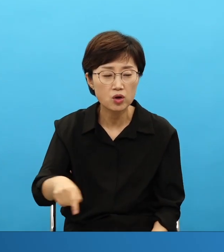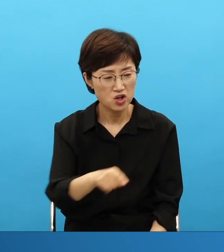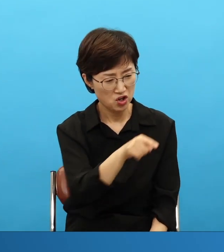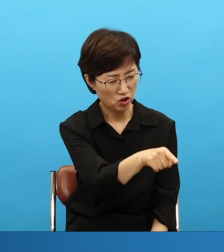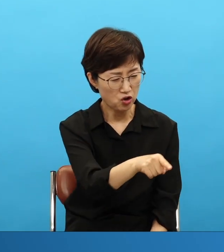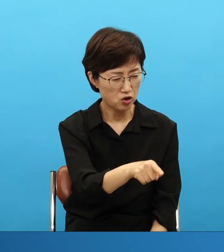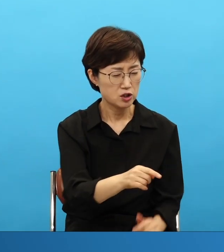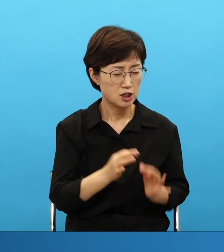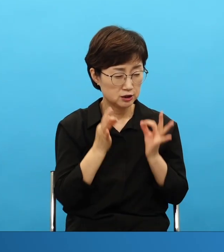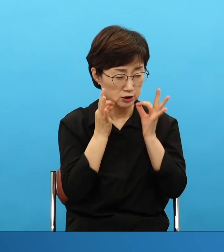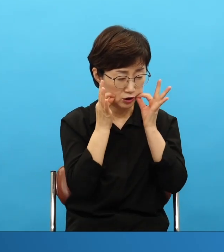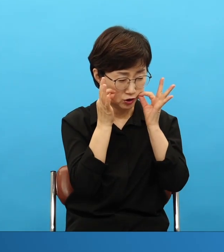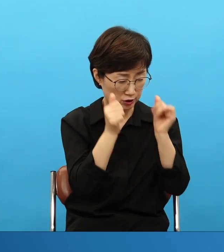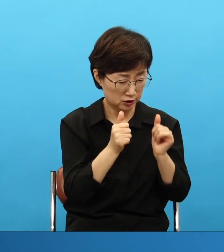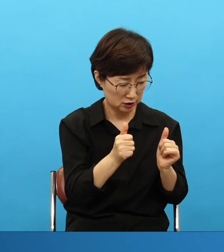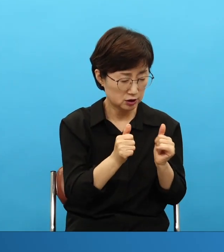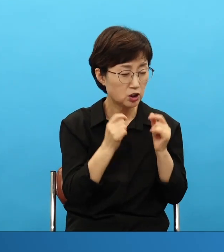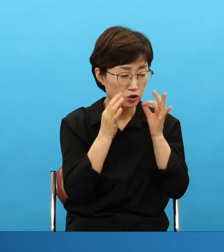거야가